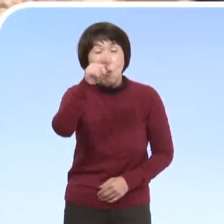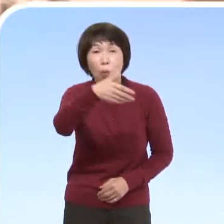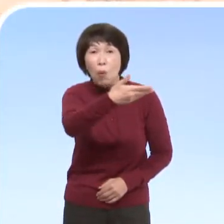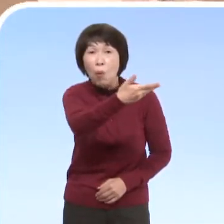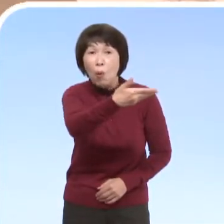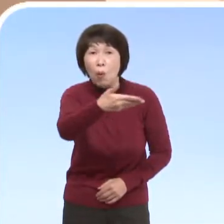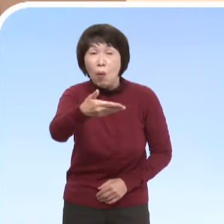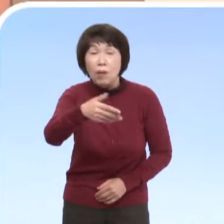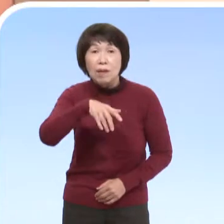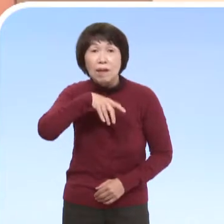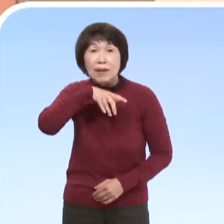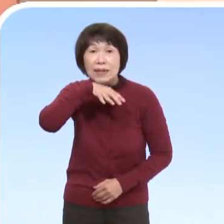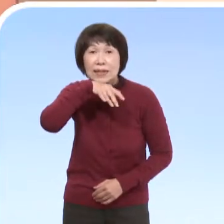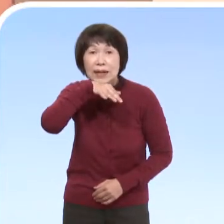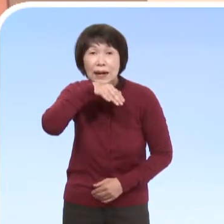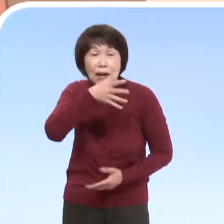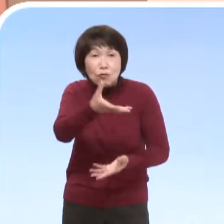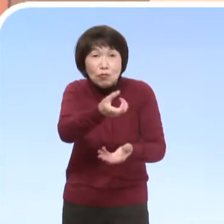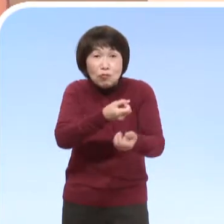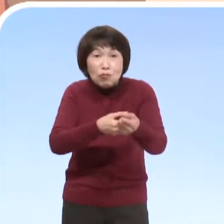釣り、 イカ釣り、はい、